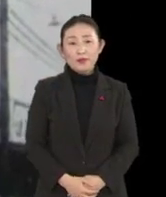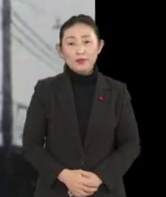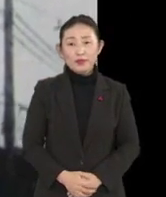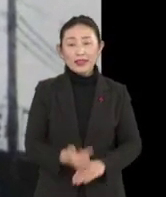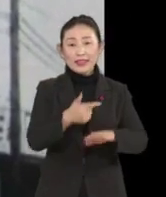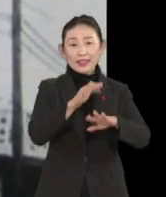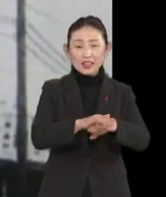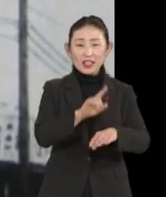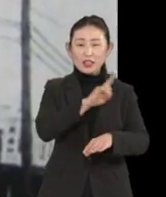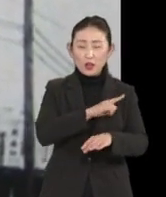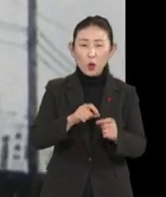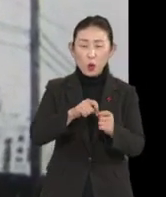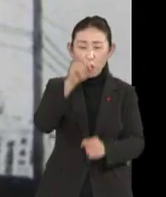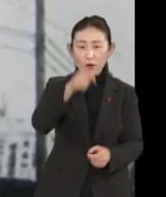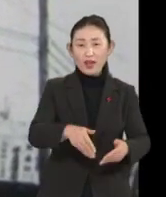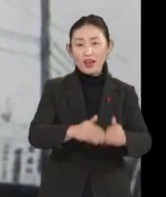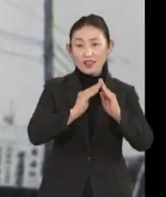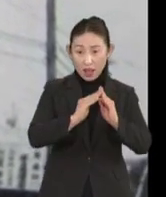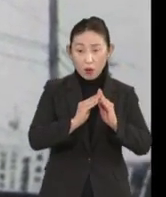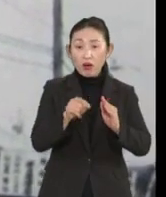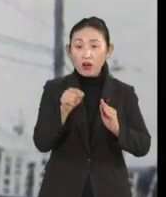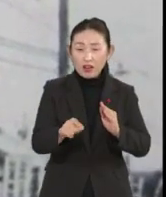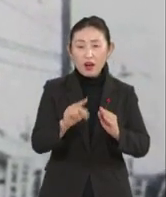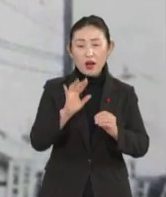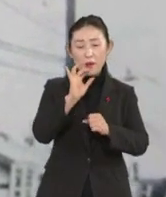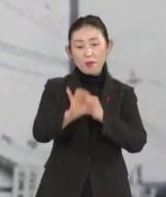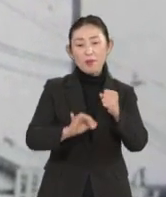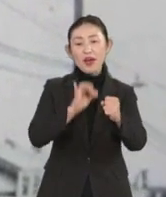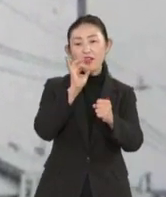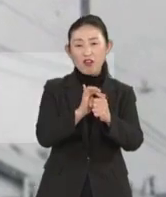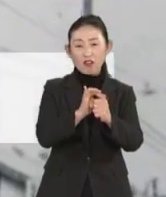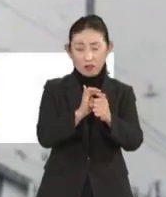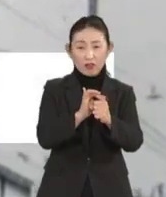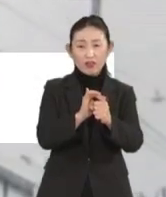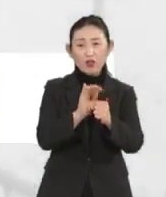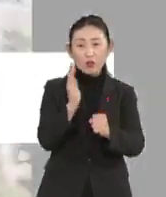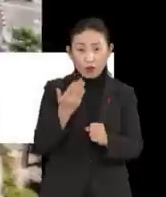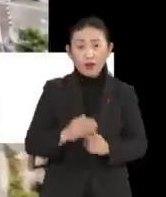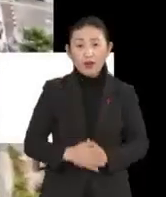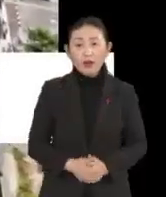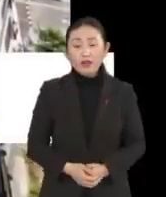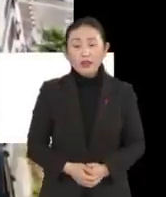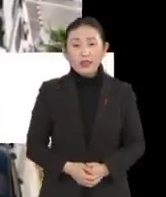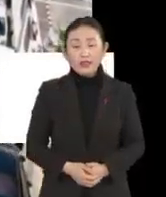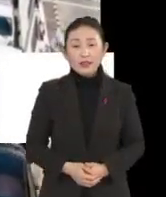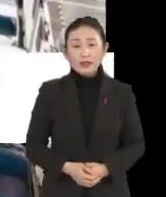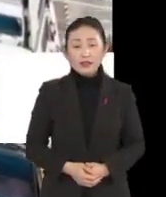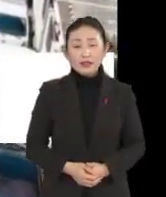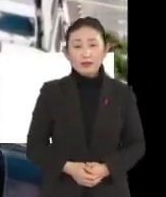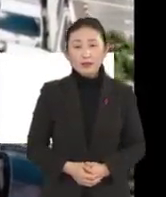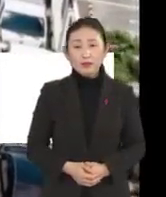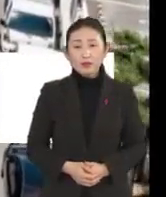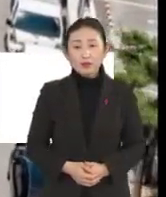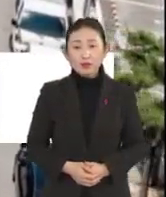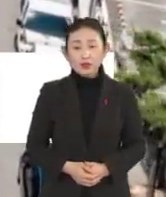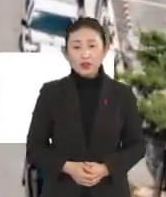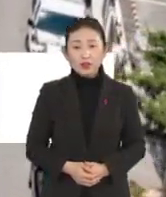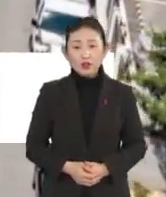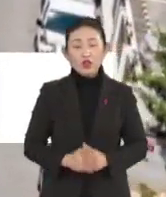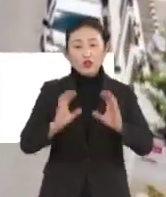대전에서 가장 오래된 근대 건축물로 손꼽히는 옛 동양 척식 주식회사 대전지점 올해로 주연지 꼭 100년이